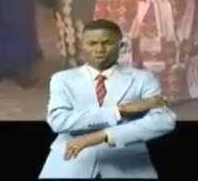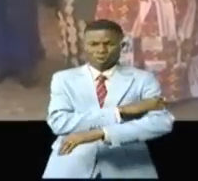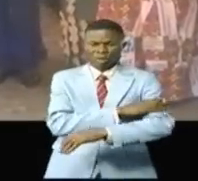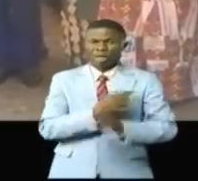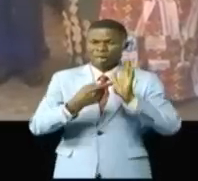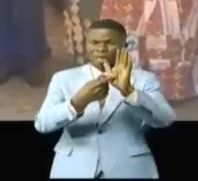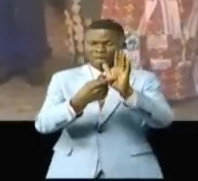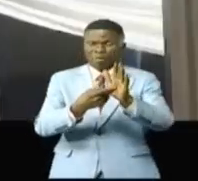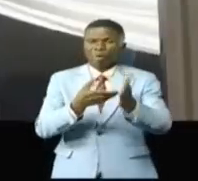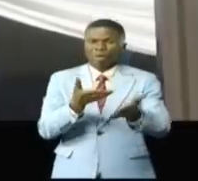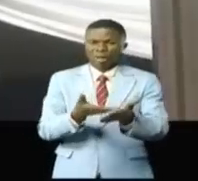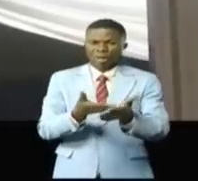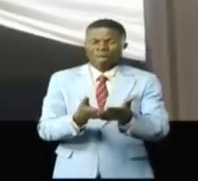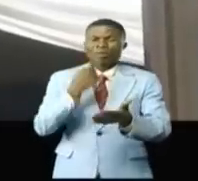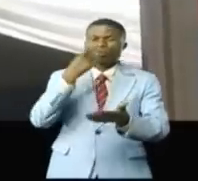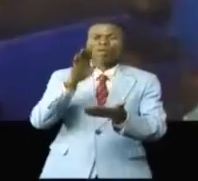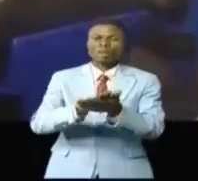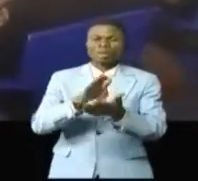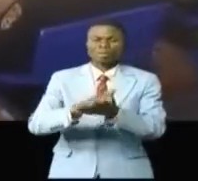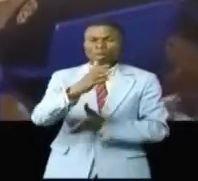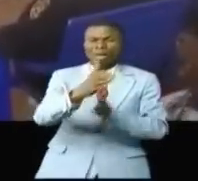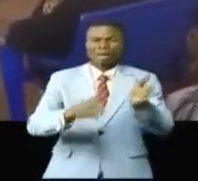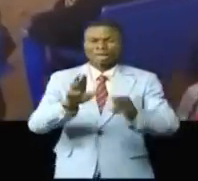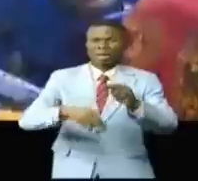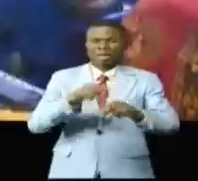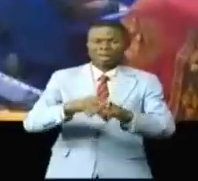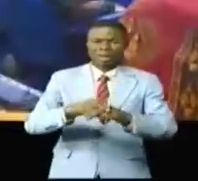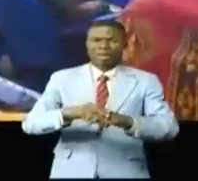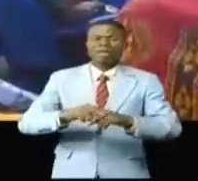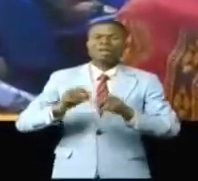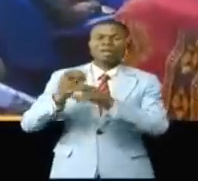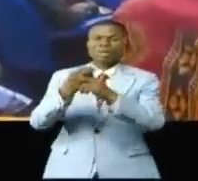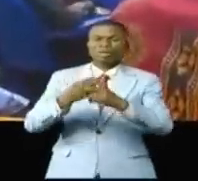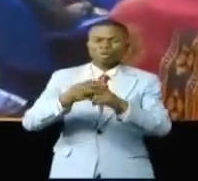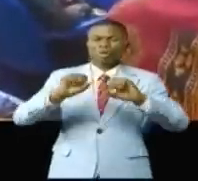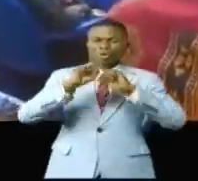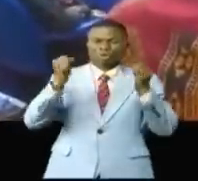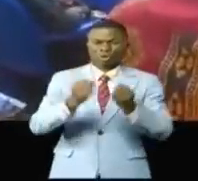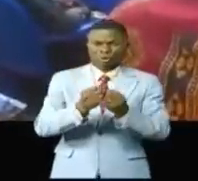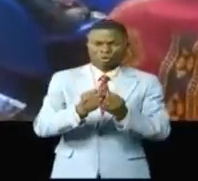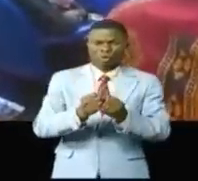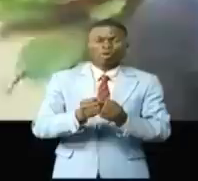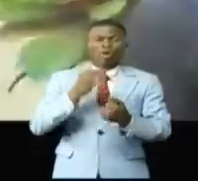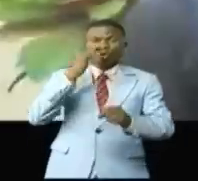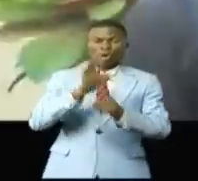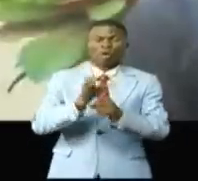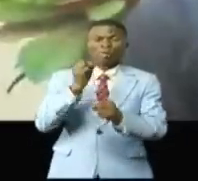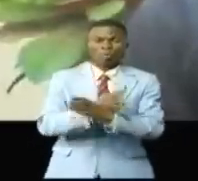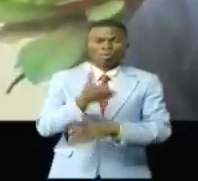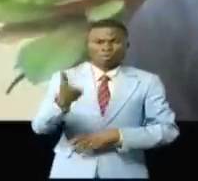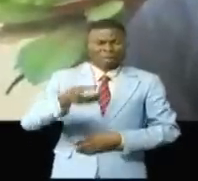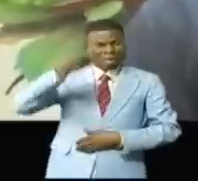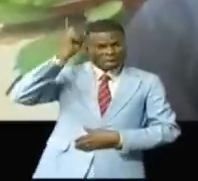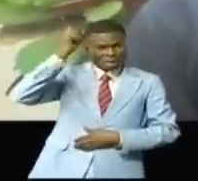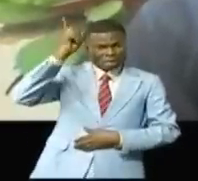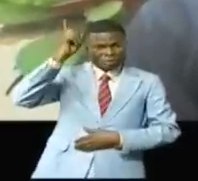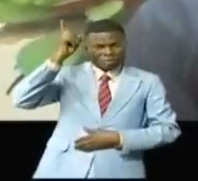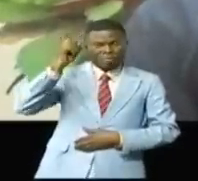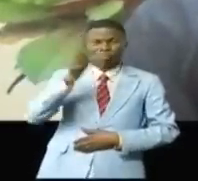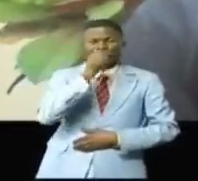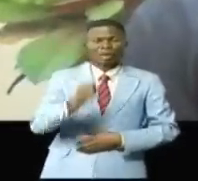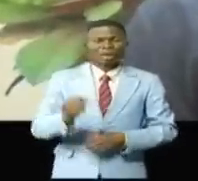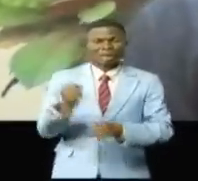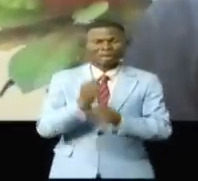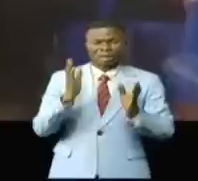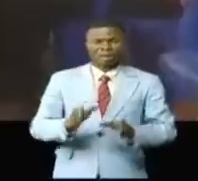cette activité remercient la Caisse nationale de sécurité sociale pour la concrétisation de cette promesse. Ça fait longtemps que les anciens